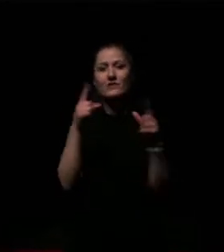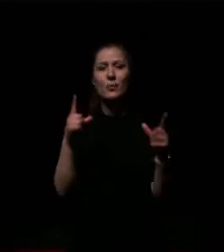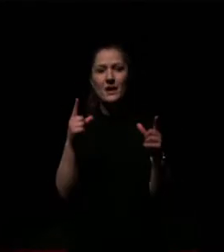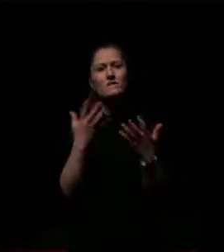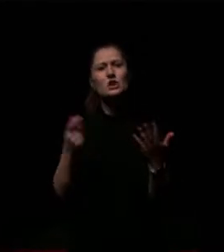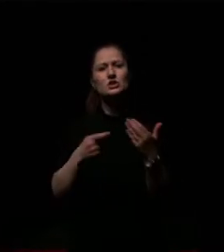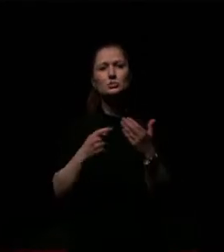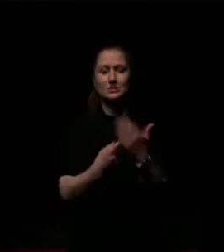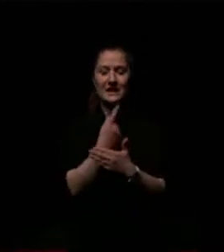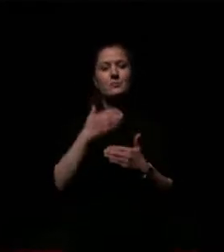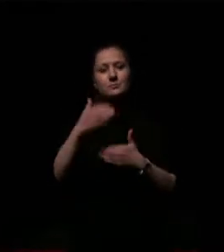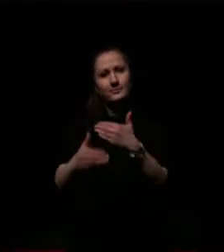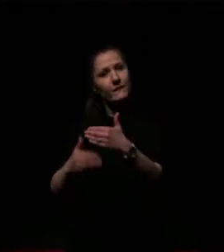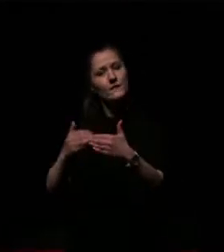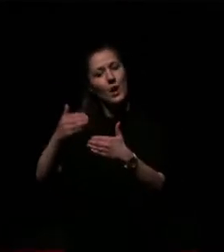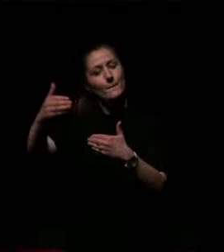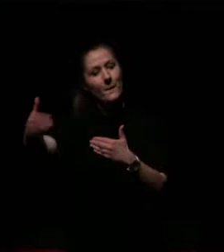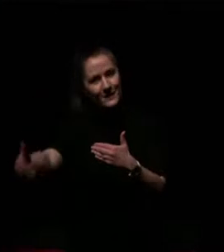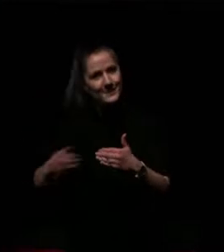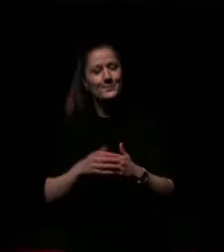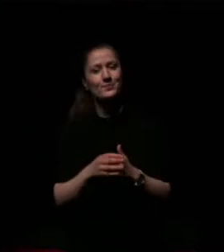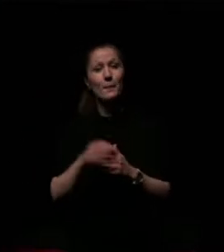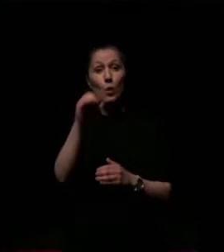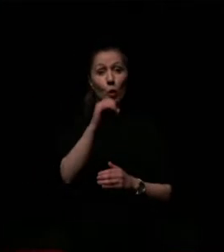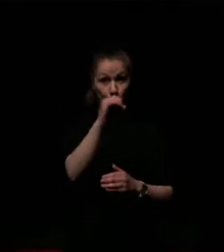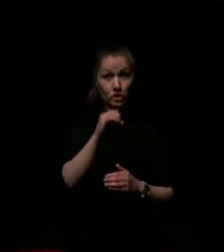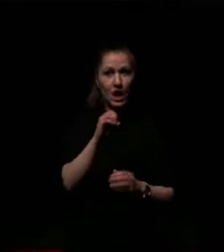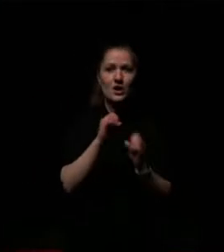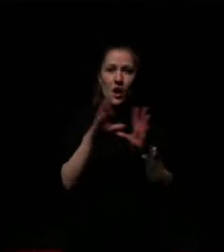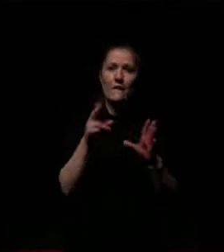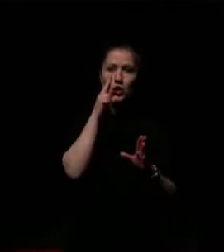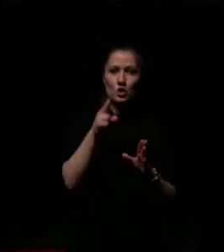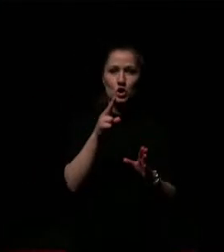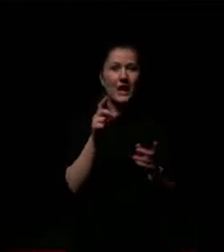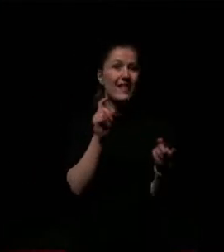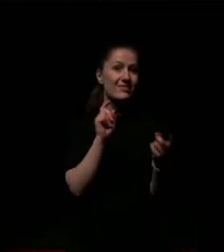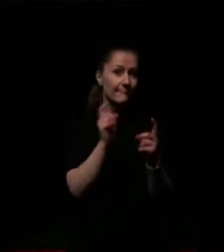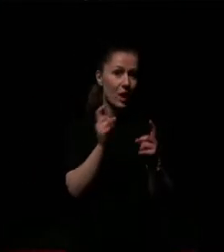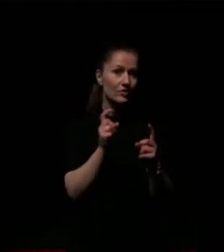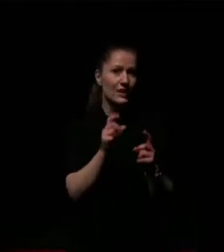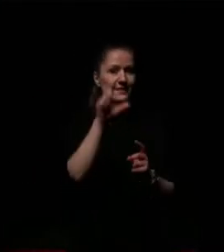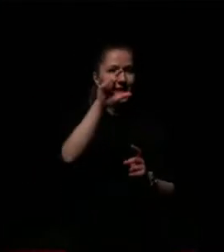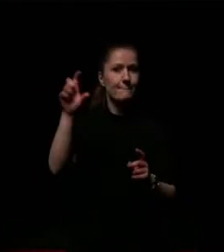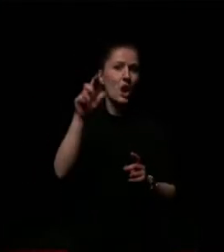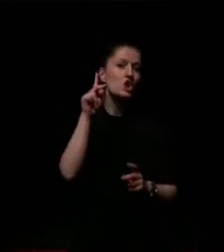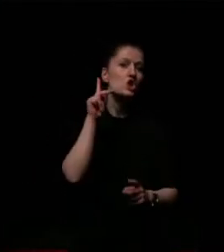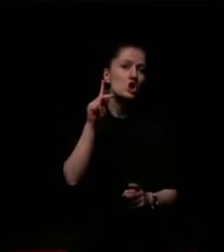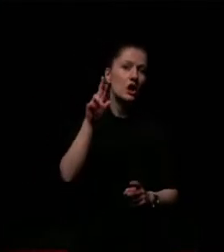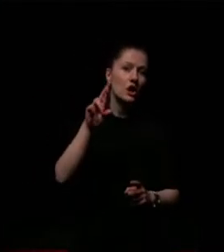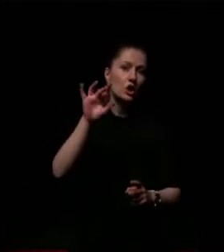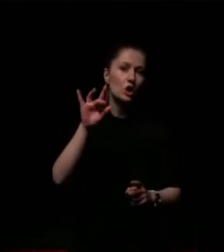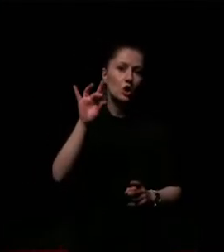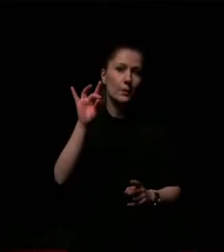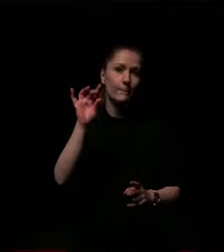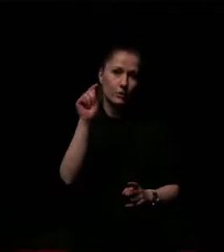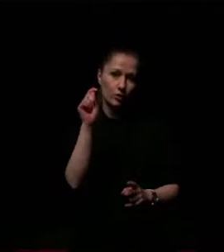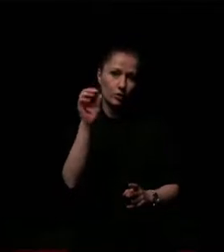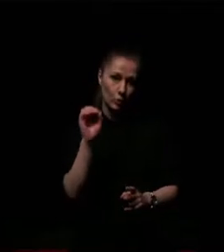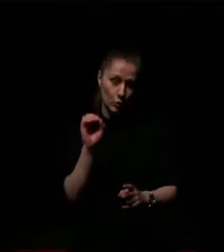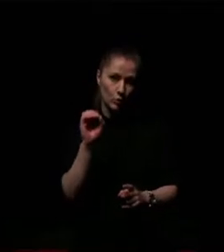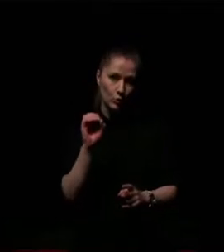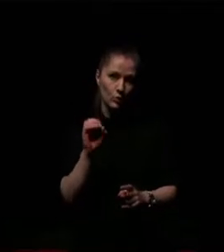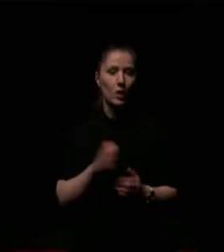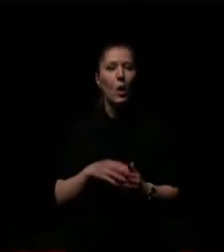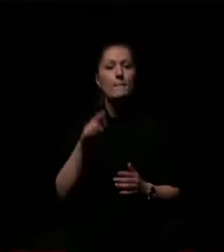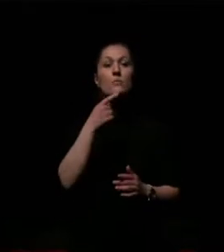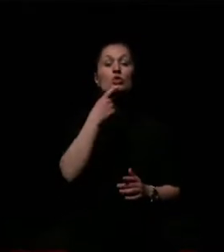som kommer. På onsdag det klart for ny onsdagsdebatt, denne gangen med tema krypto. På torsdag da starter